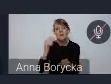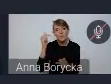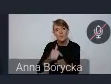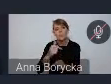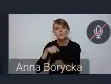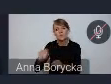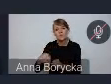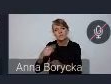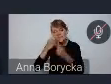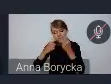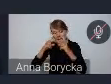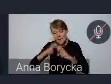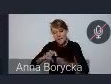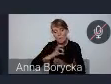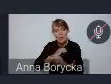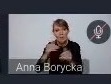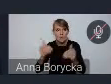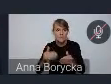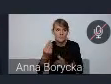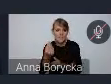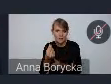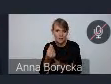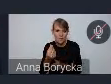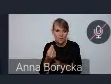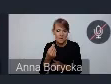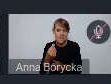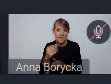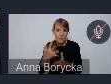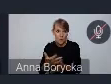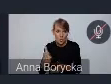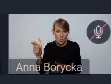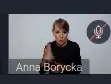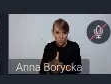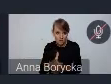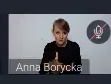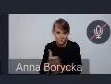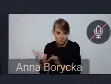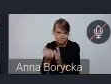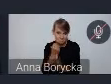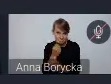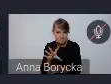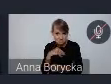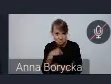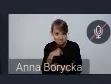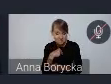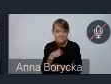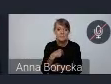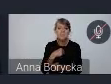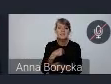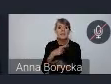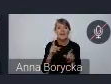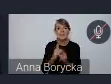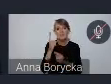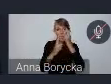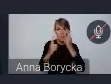nasze możliwości finansowe pod kątem zaciągnięcia długu, no i przede wszystkim tak jego skutków,